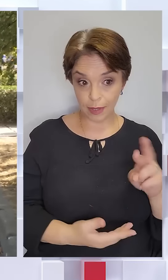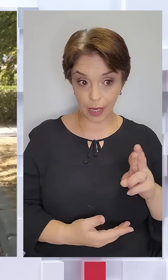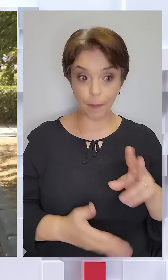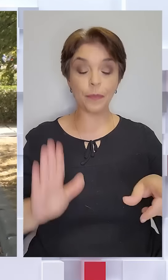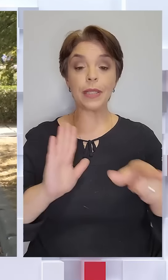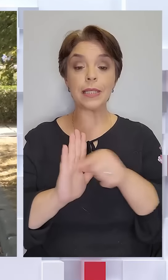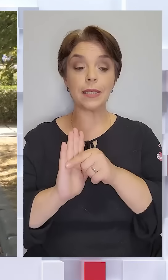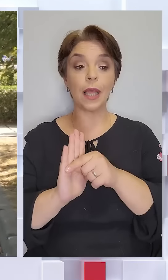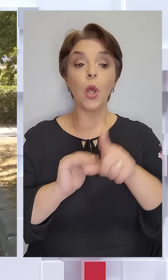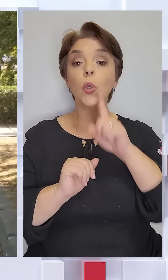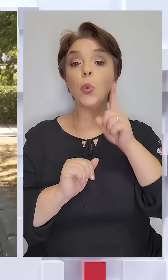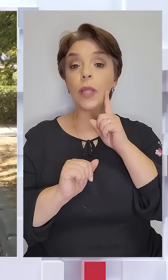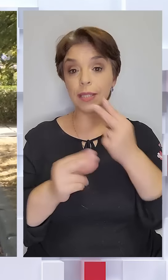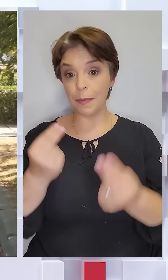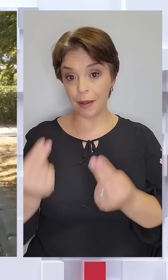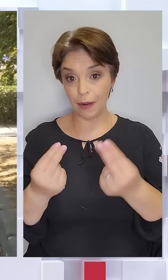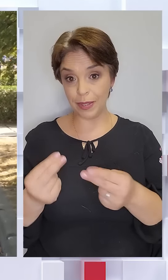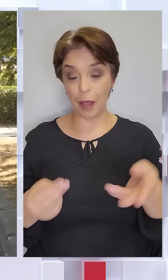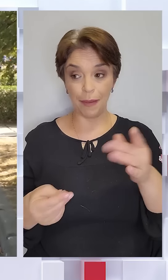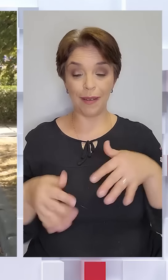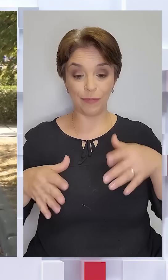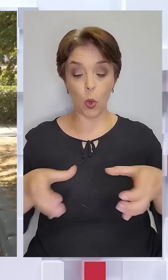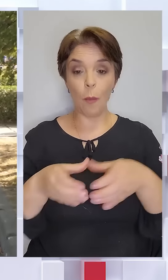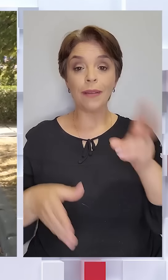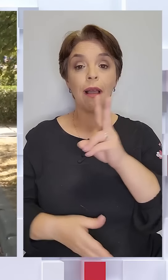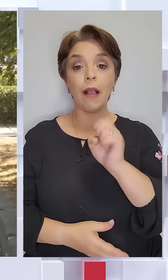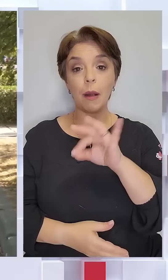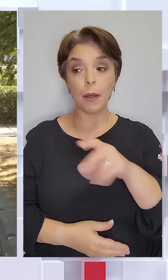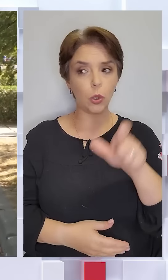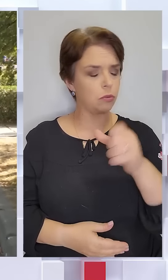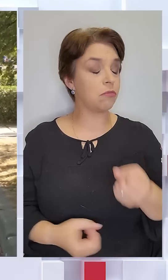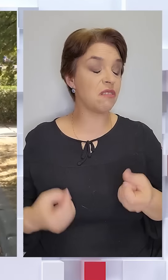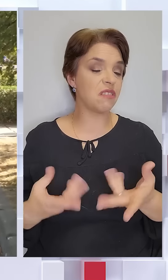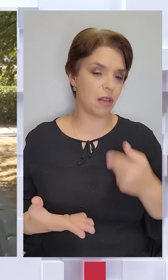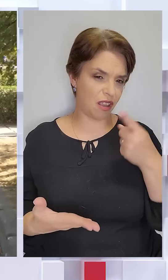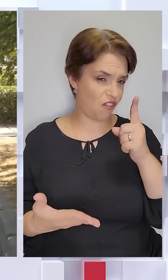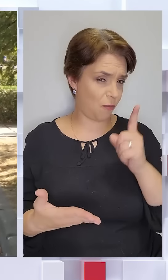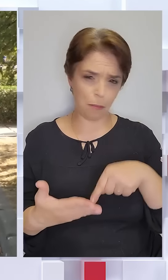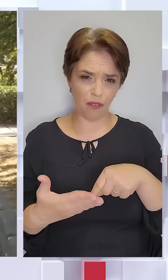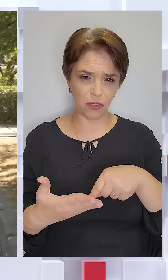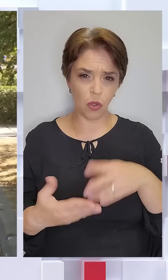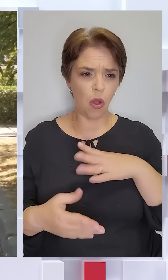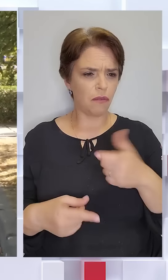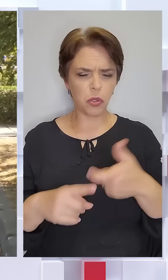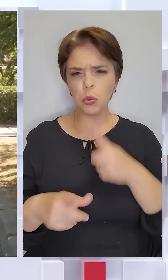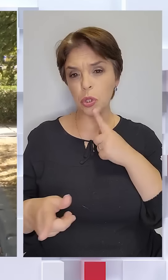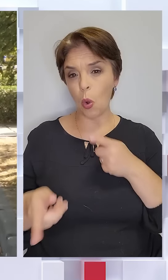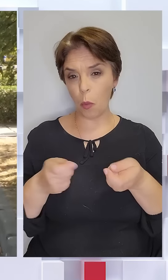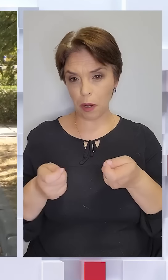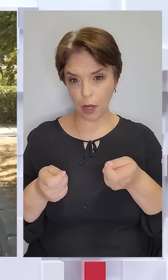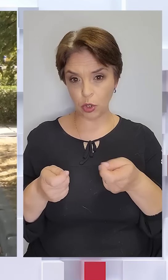з юнацькими гравцями «Карпат», було видно, що людина настільки впевнено, він дуже